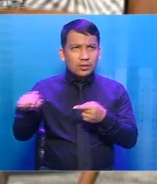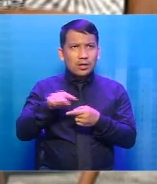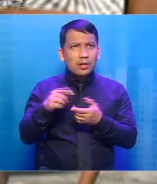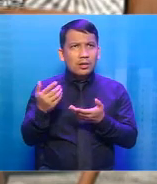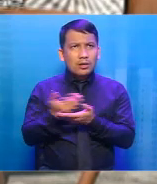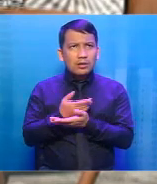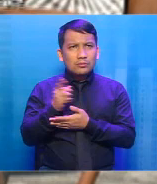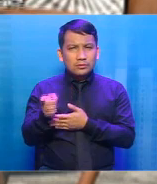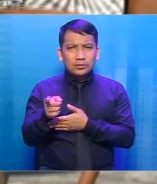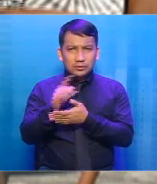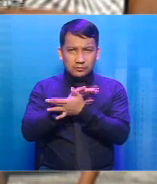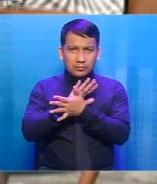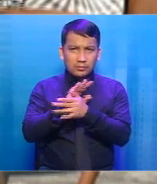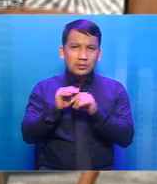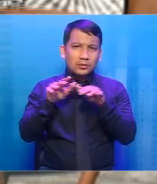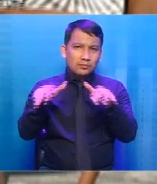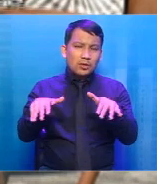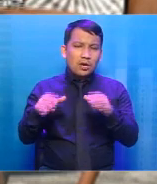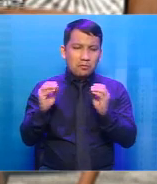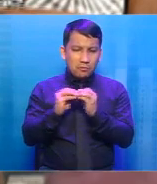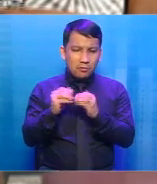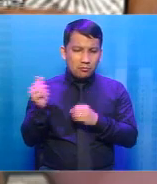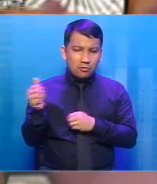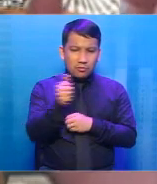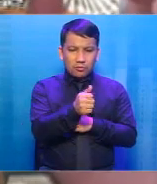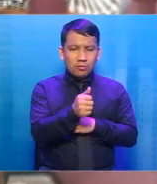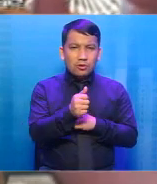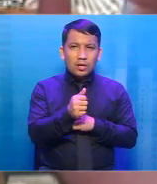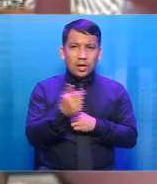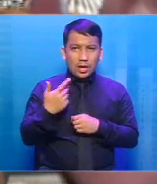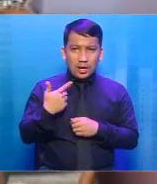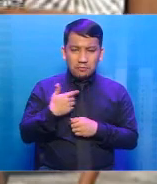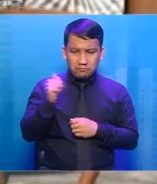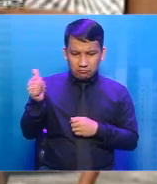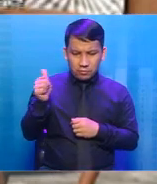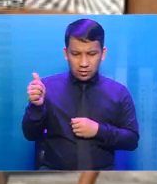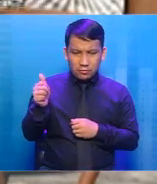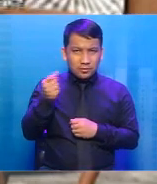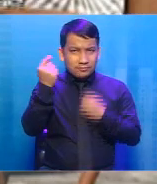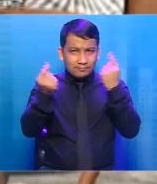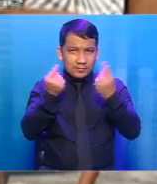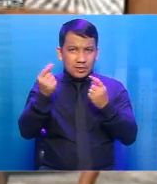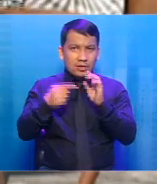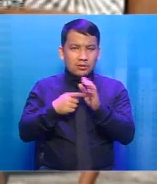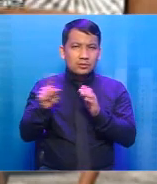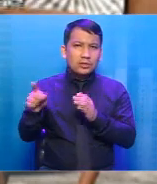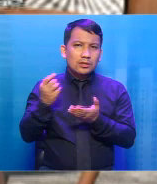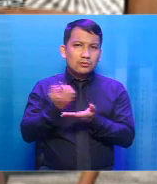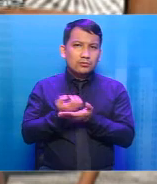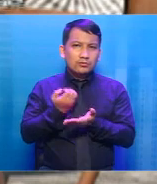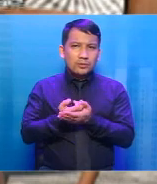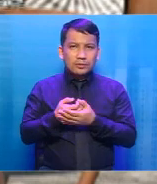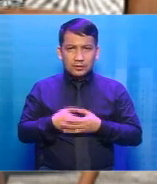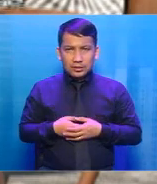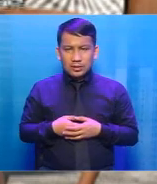to, sa pandemic na ito. So meron silang may malaking konsiderasyon ang ekonomiya